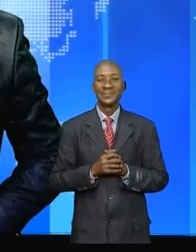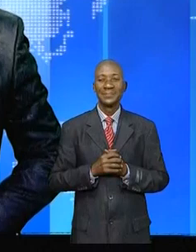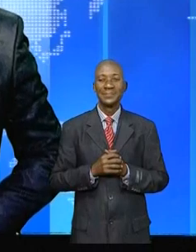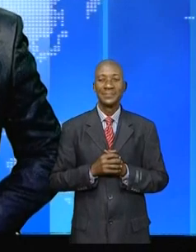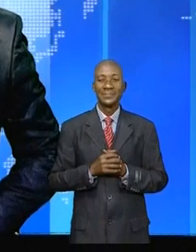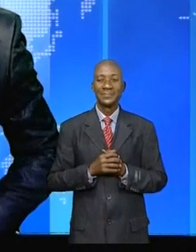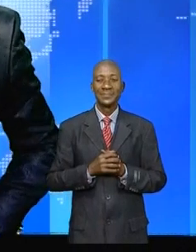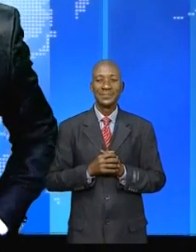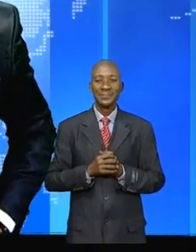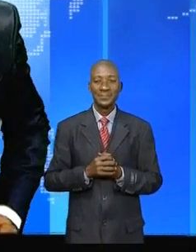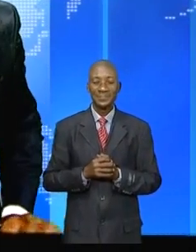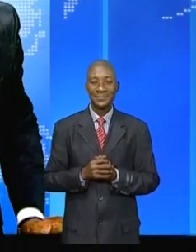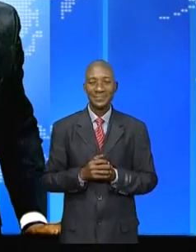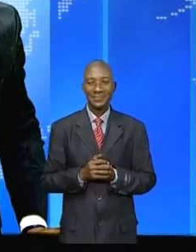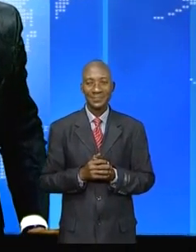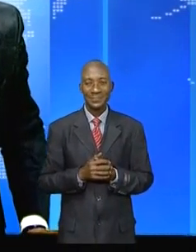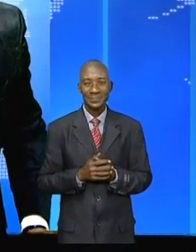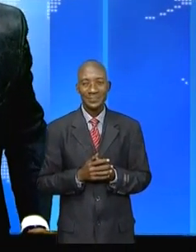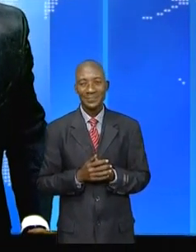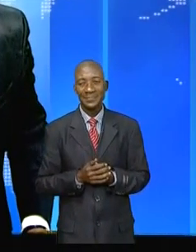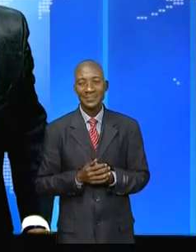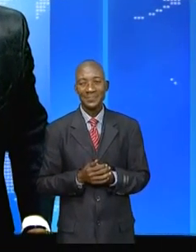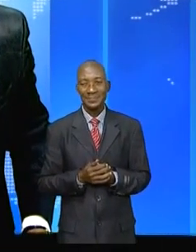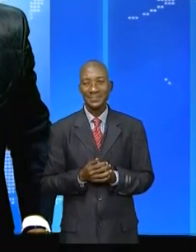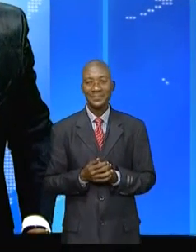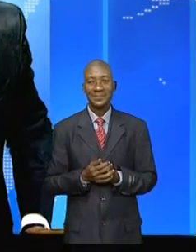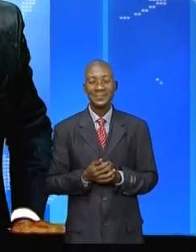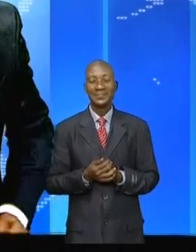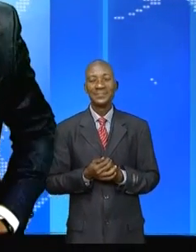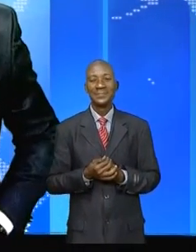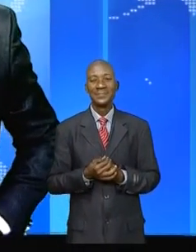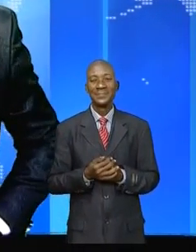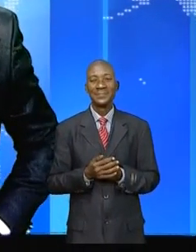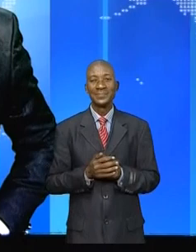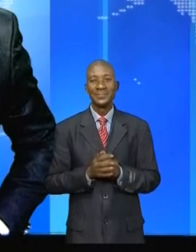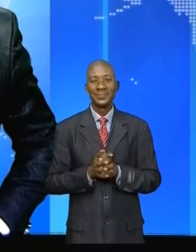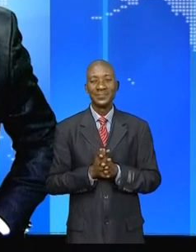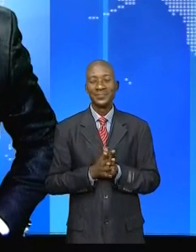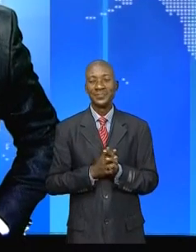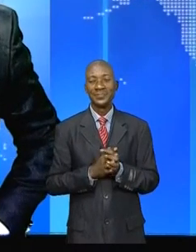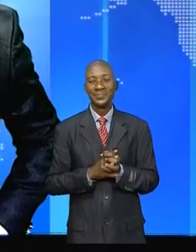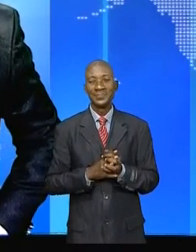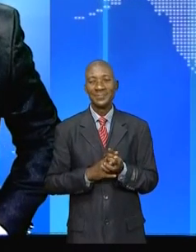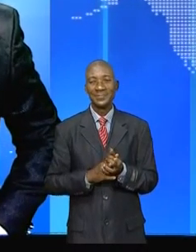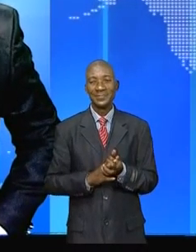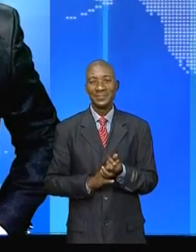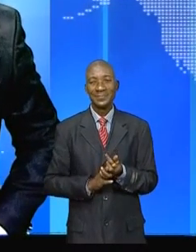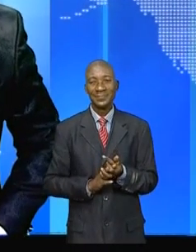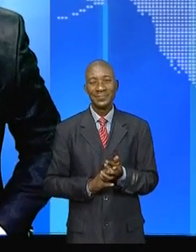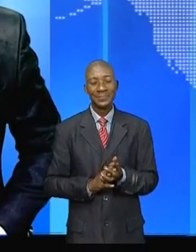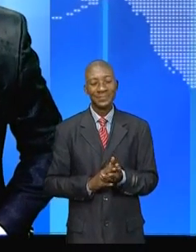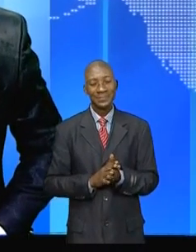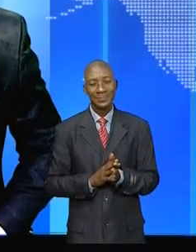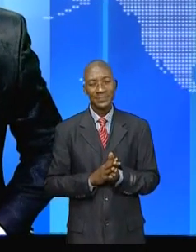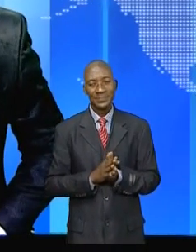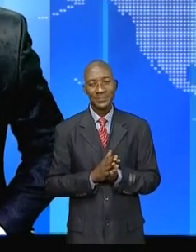nos antennes. Dans sa dimension culturelle, la République démocratique du Congo est l'un des grands pays musicaux d'Afrique et du monde. Et pour nourrir